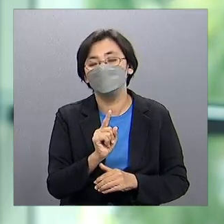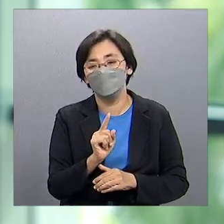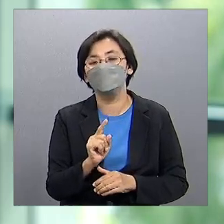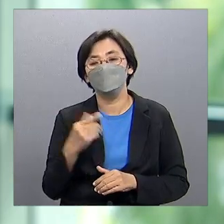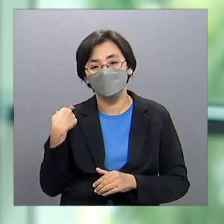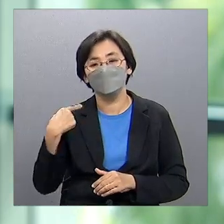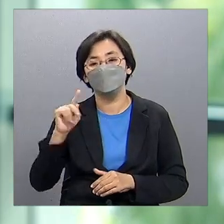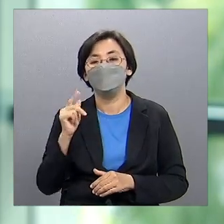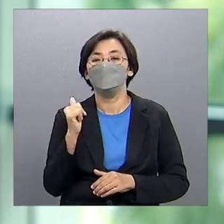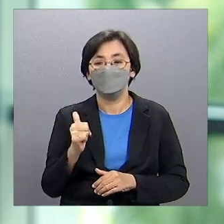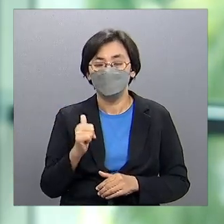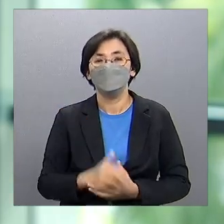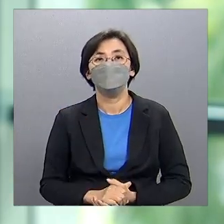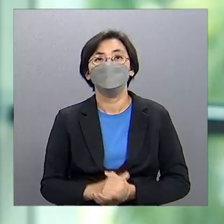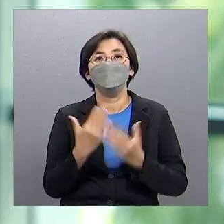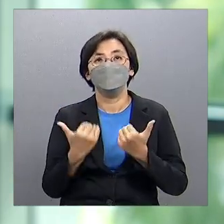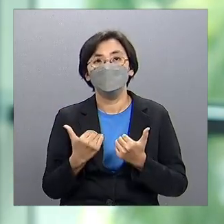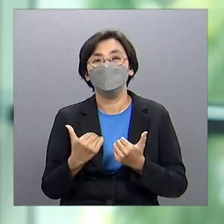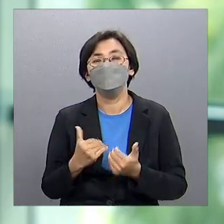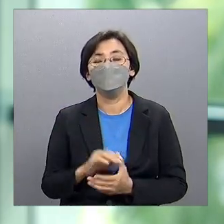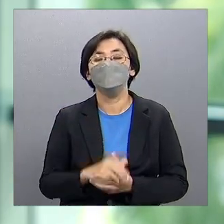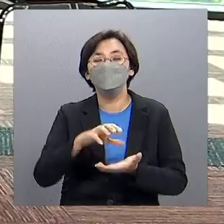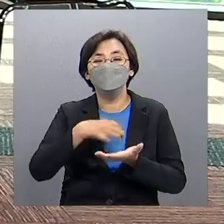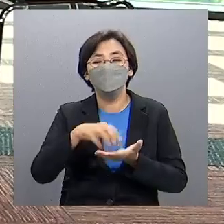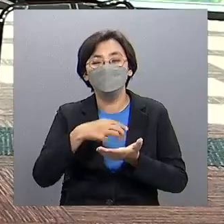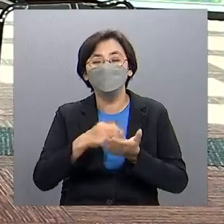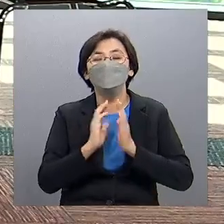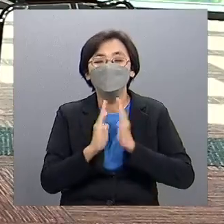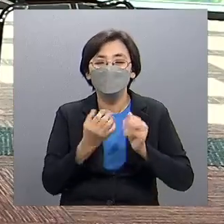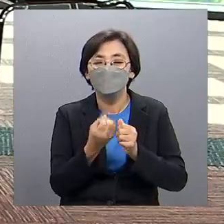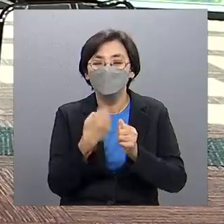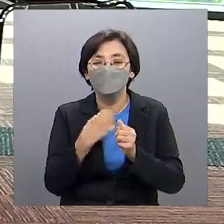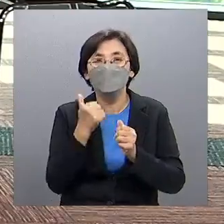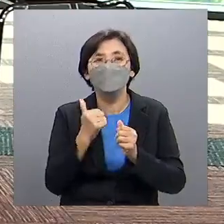ารย์ธีระอาทิตย์ธรรมวารีด้วยนะคะที่มาให้คำแนะนำดีๆค่ะขอบคุณมากค่ะ